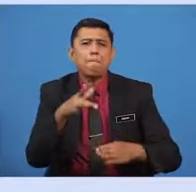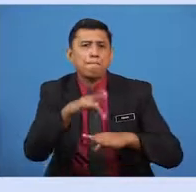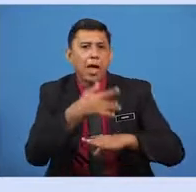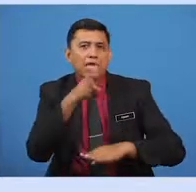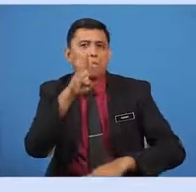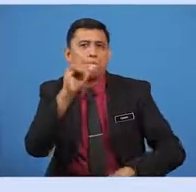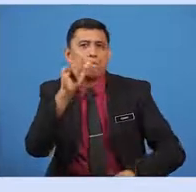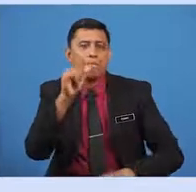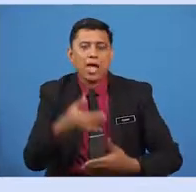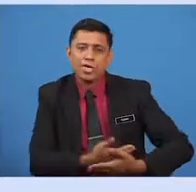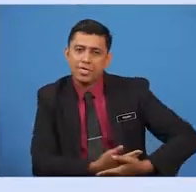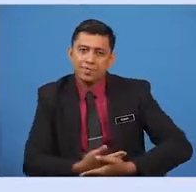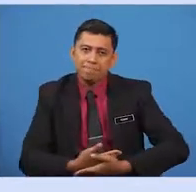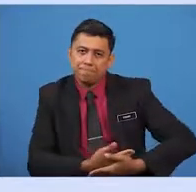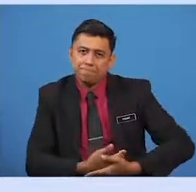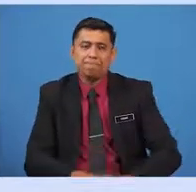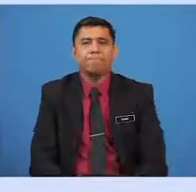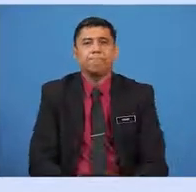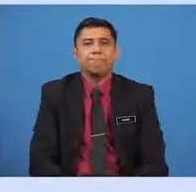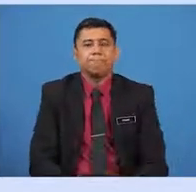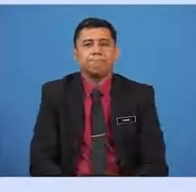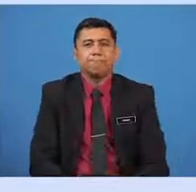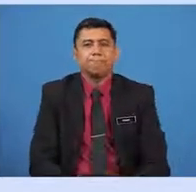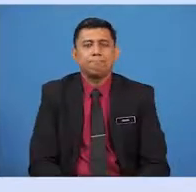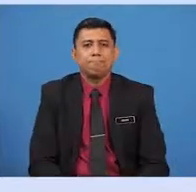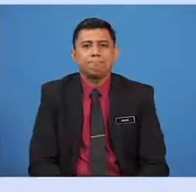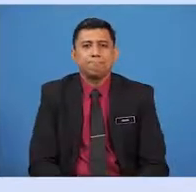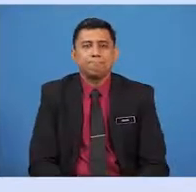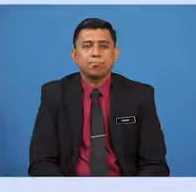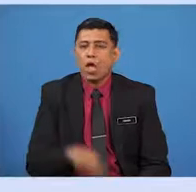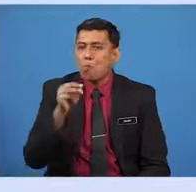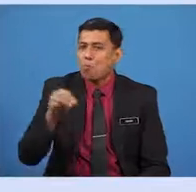dilahir, ia dipanggil bayi.